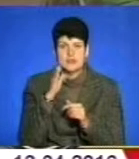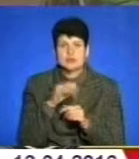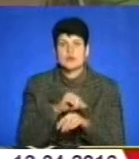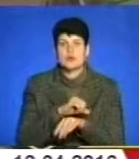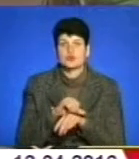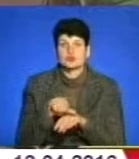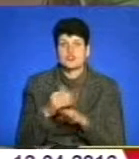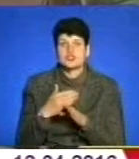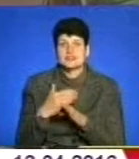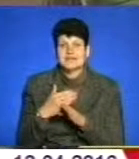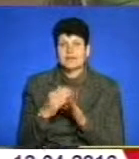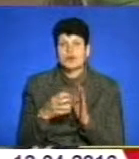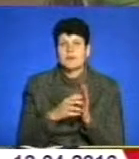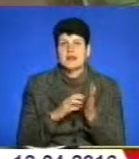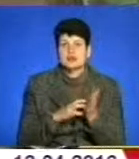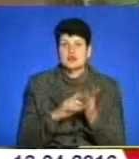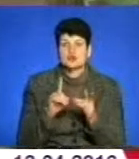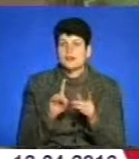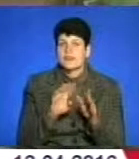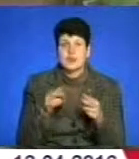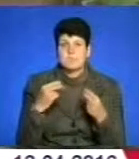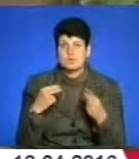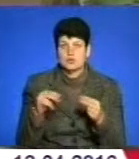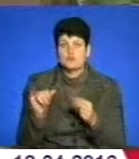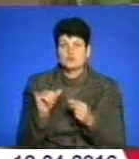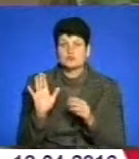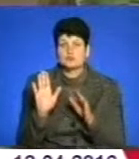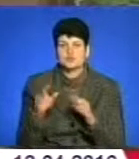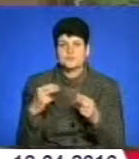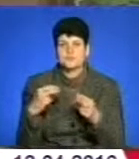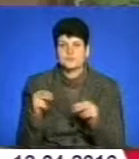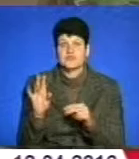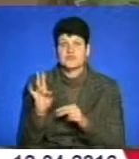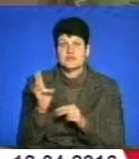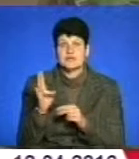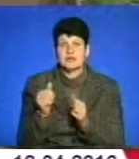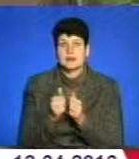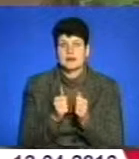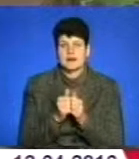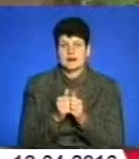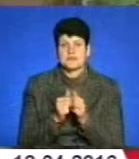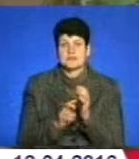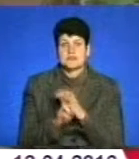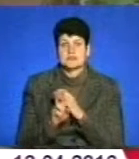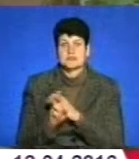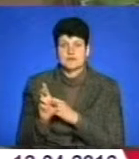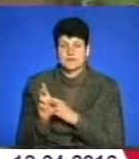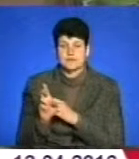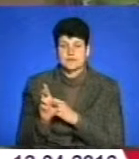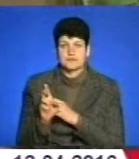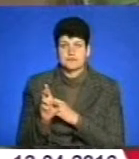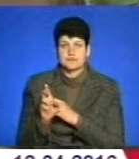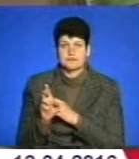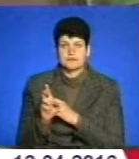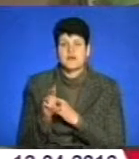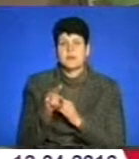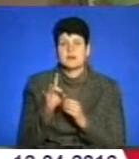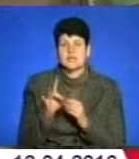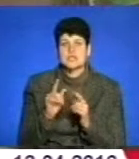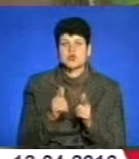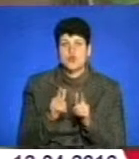Частина пряників також те, що не продамо в суботу, буде реалізована в неділю під церквами. Ну, звичайно, при згоді